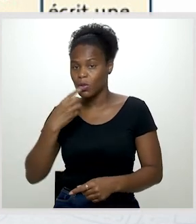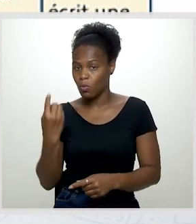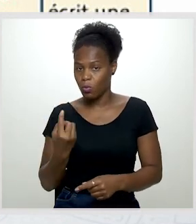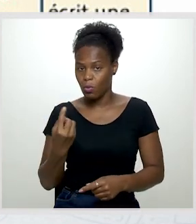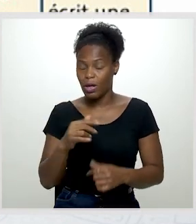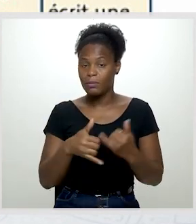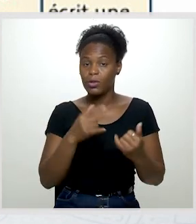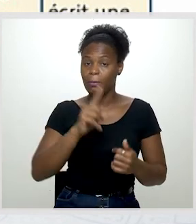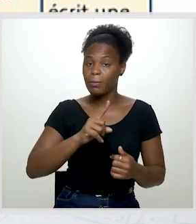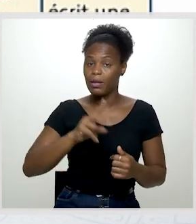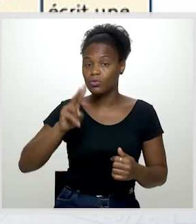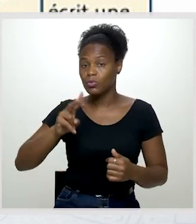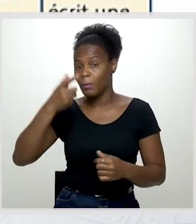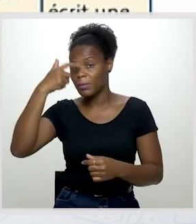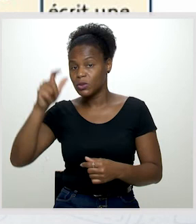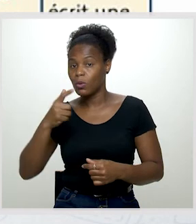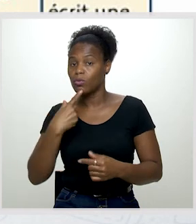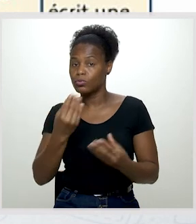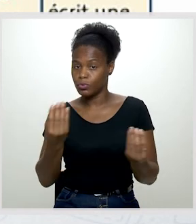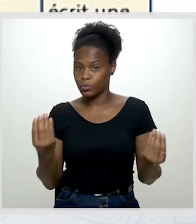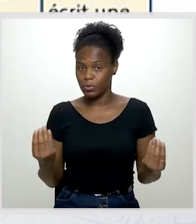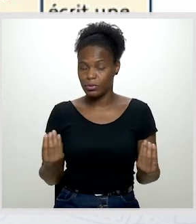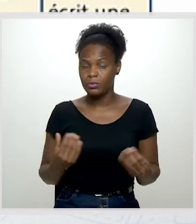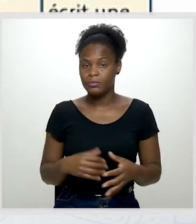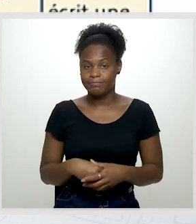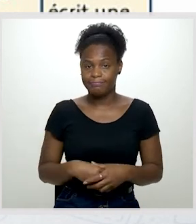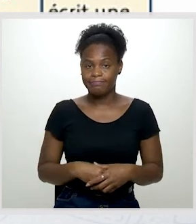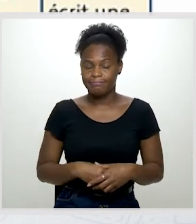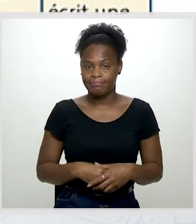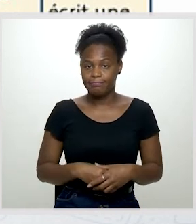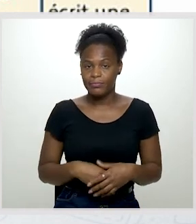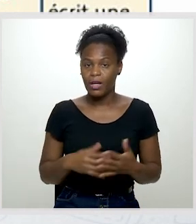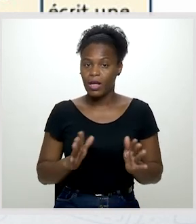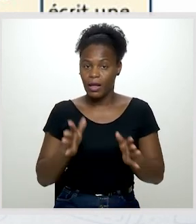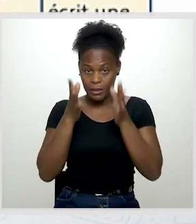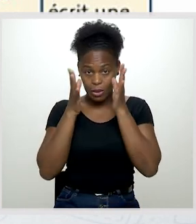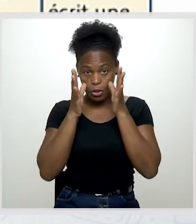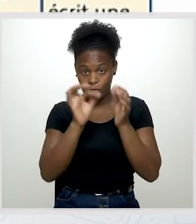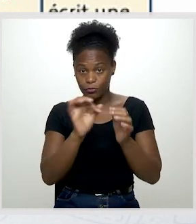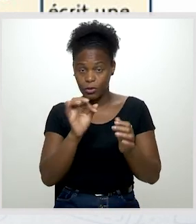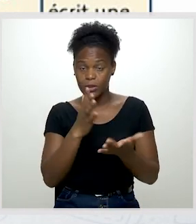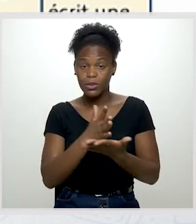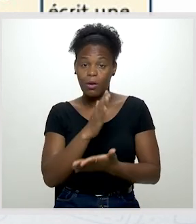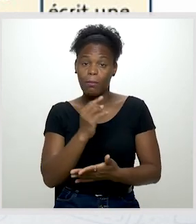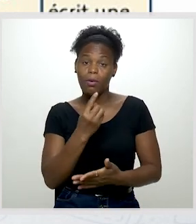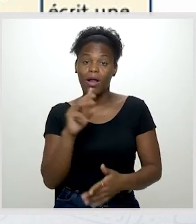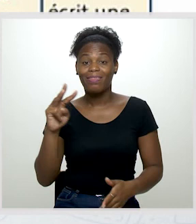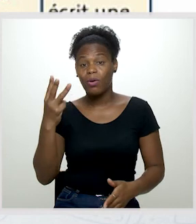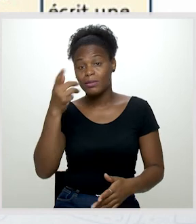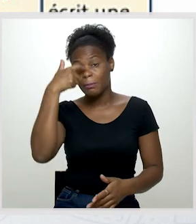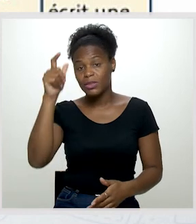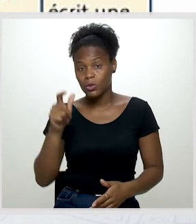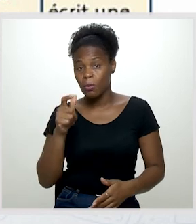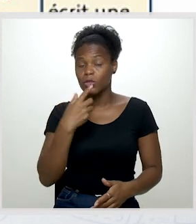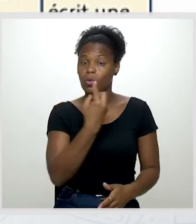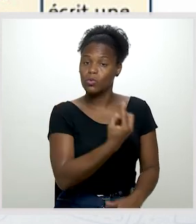personne du singulier, à la première et à la deuxième personne du pluriel. J'attire ton attention, c'est juste pour la